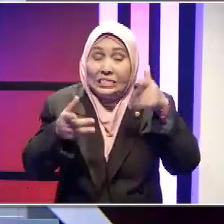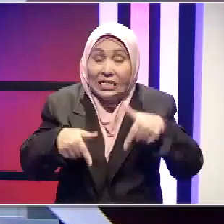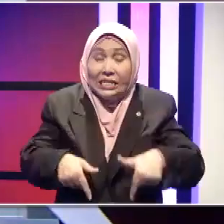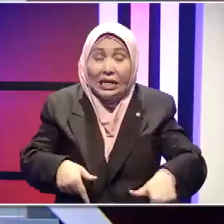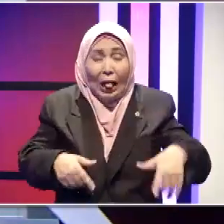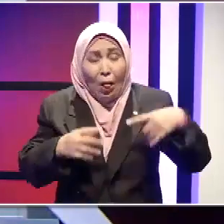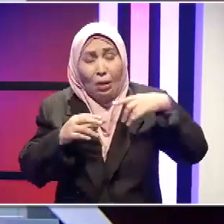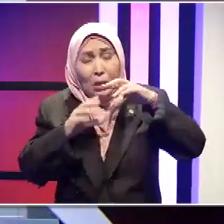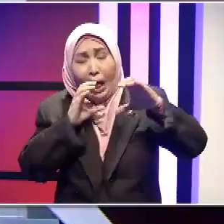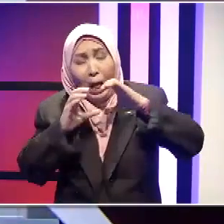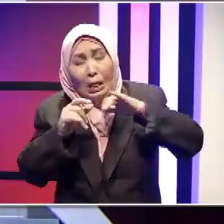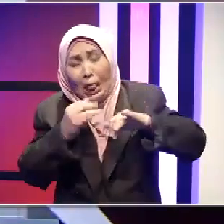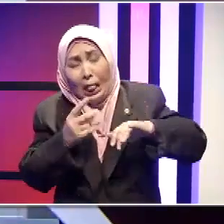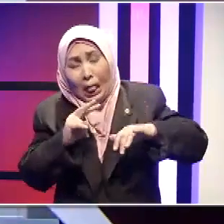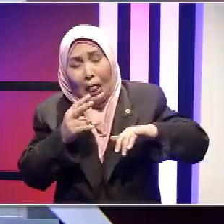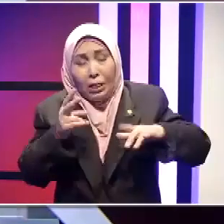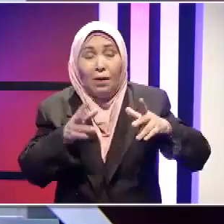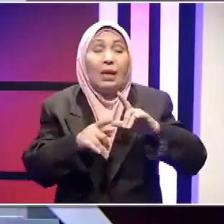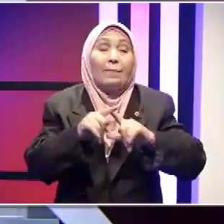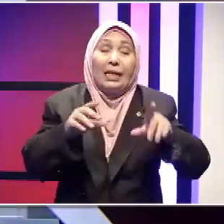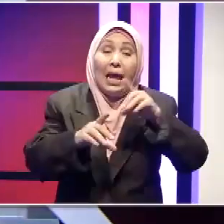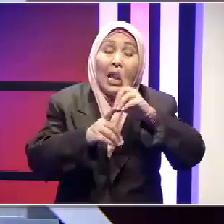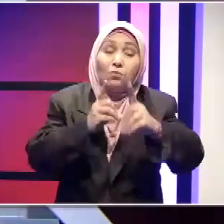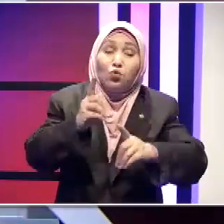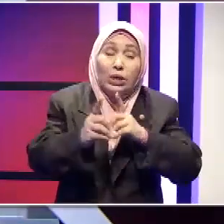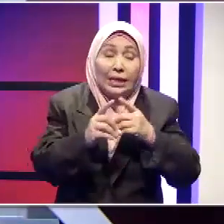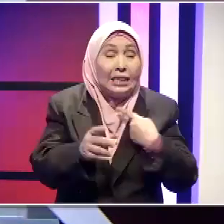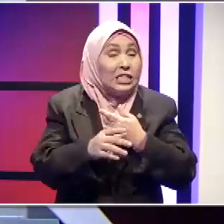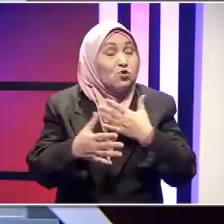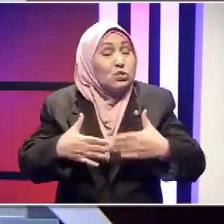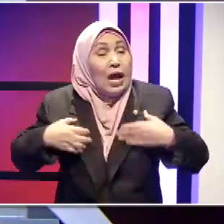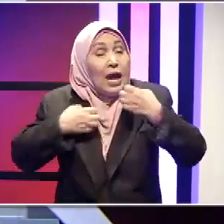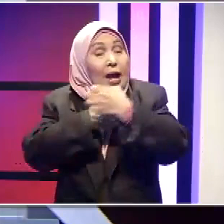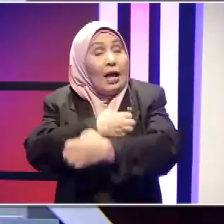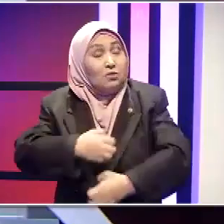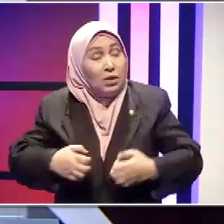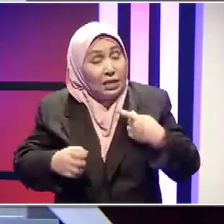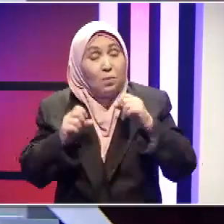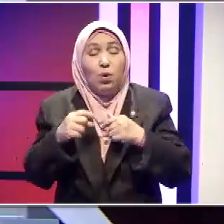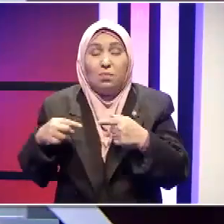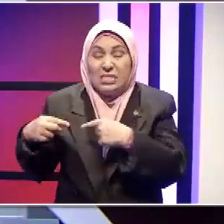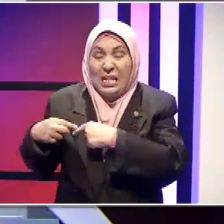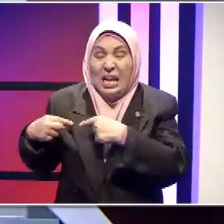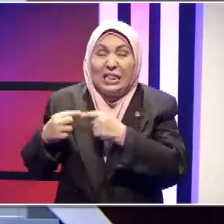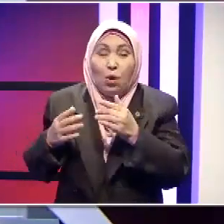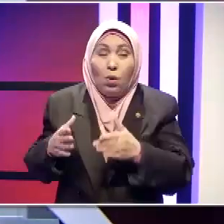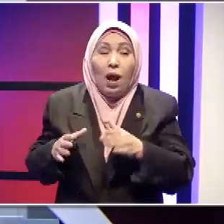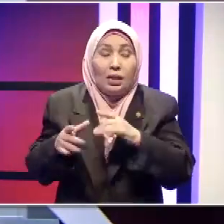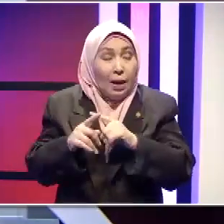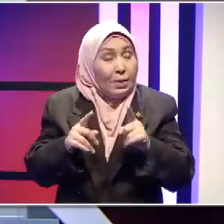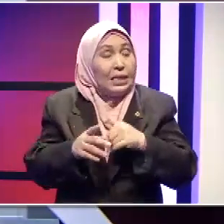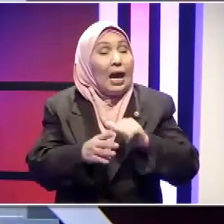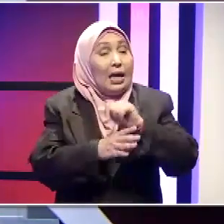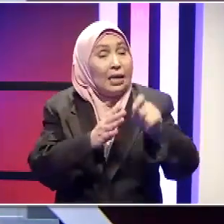berdusta tidak menyakitkan pasal di dalam dunia ini bila kita dah besuk ke kalian kadang-kadang kita beli menyakitkan hati orang tetapi di